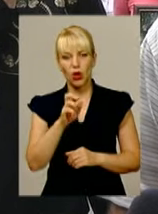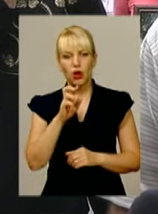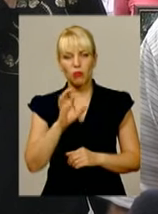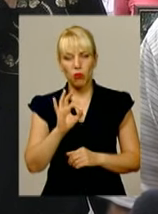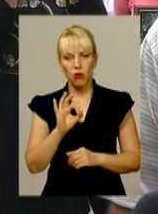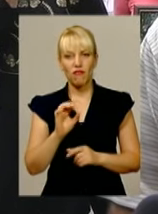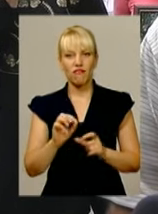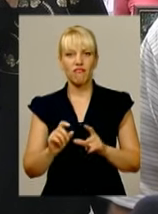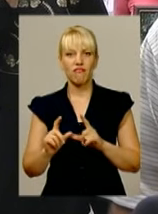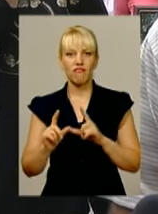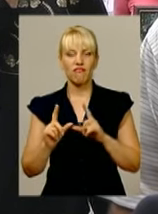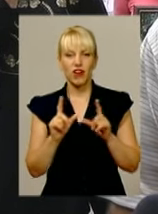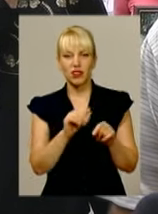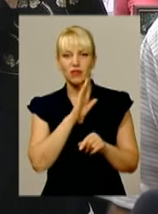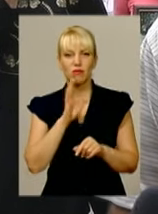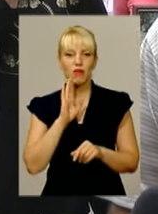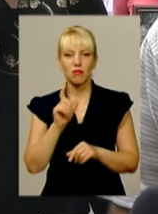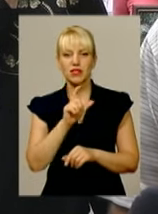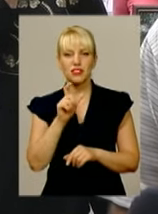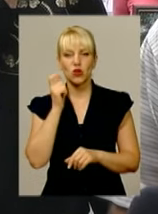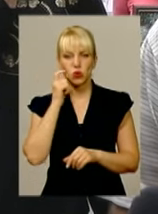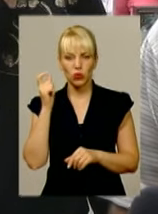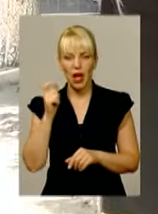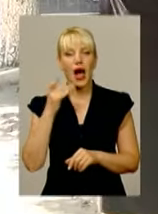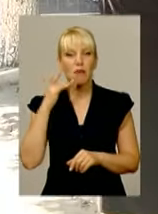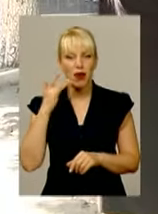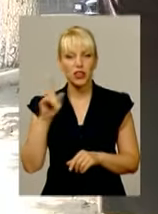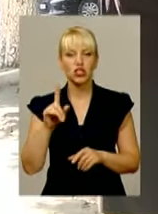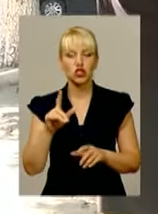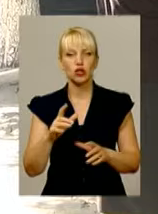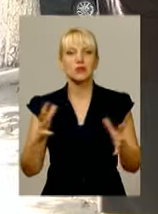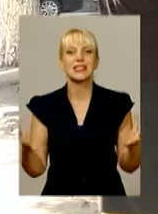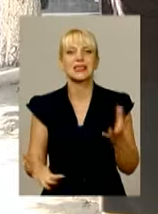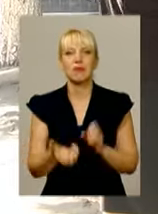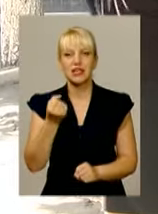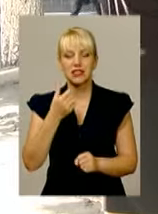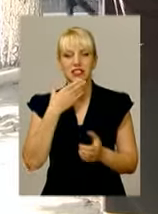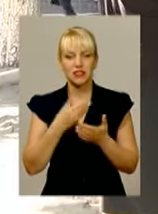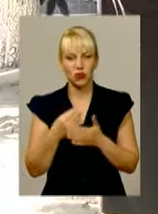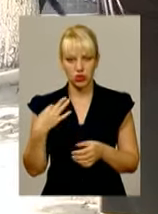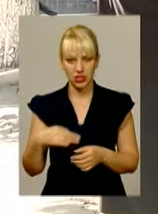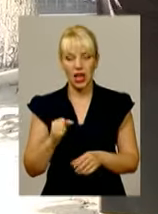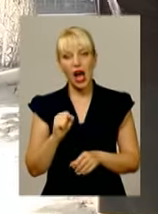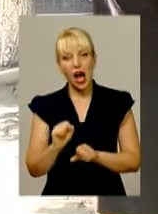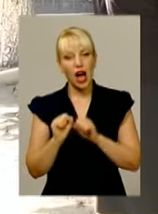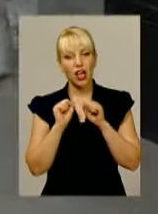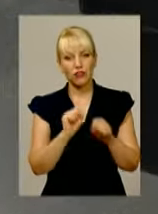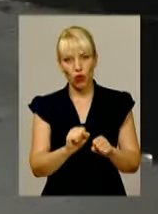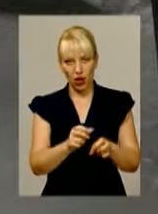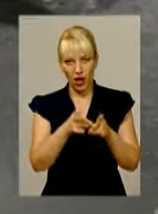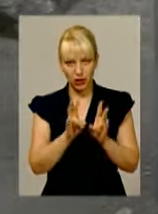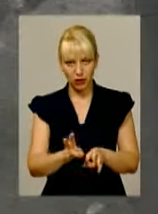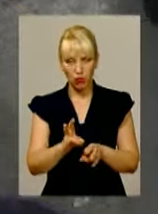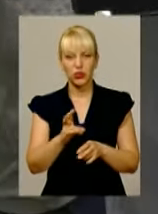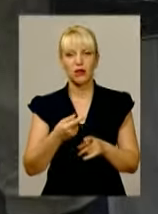Америки добиватися його звідси, щоб його спасати. Адвокат потерпілої сторони Олександр Поліщук каже, наразі